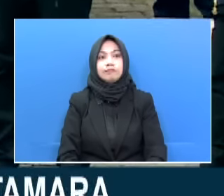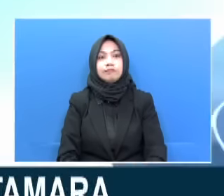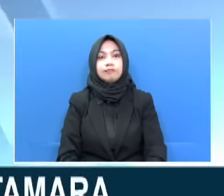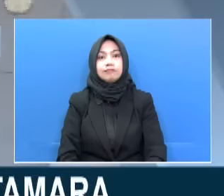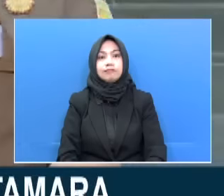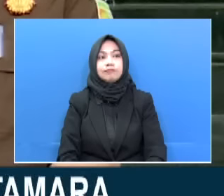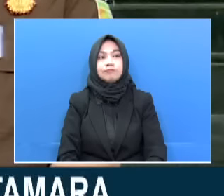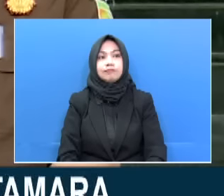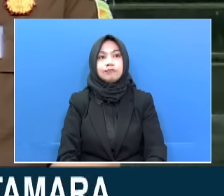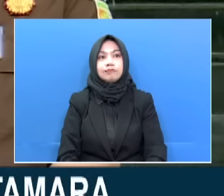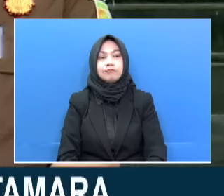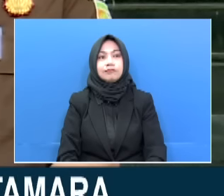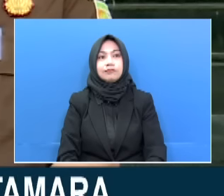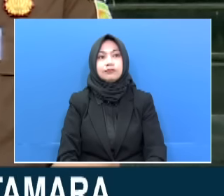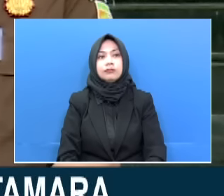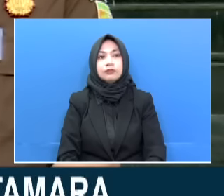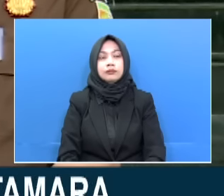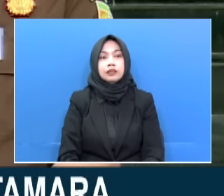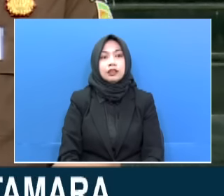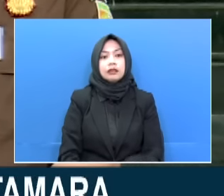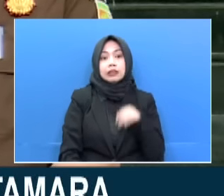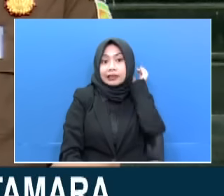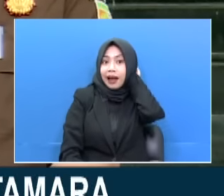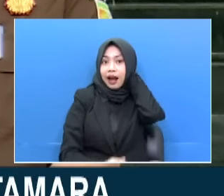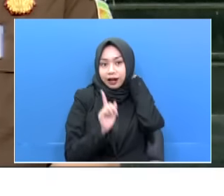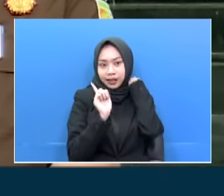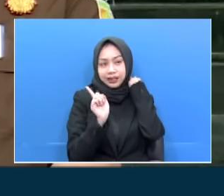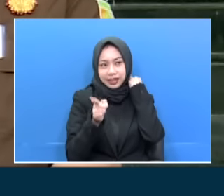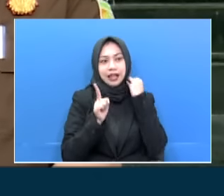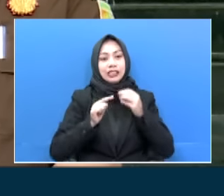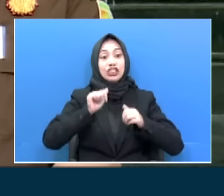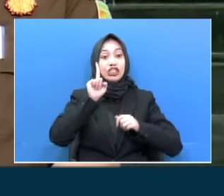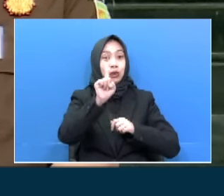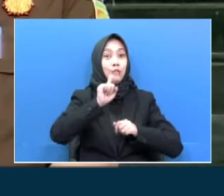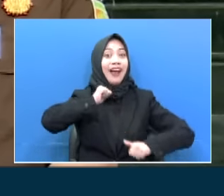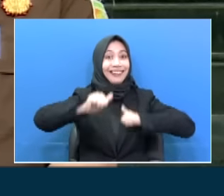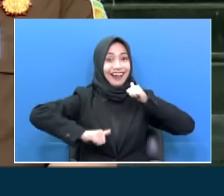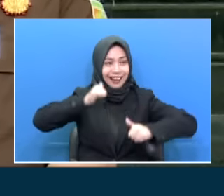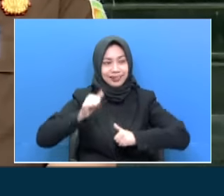Arfandi ada satu adegan di mana tersangka